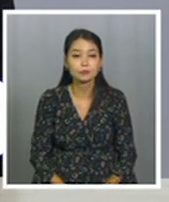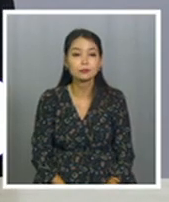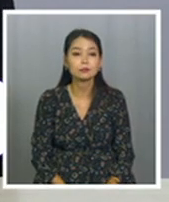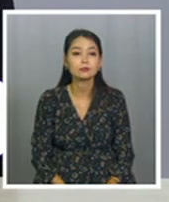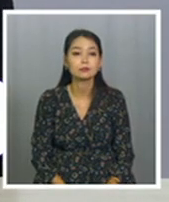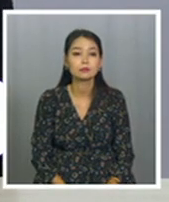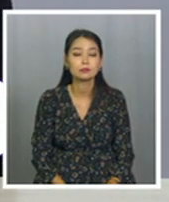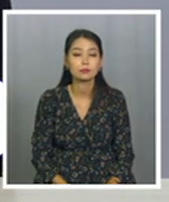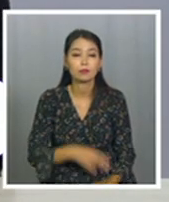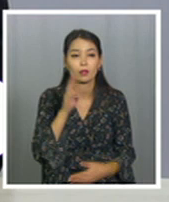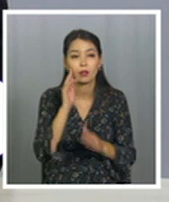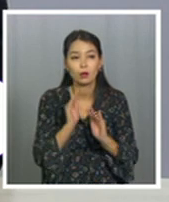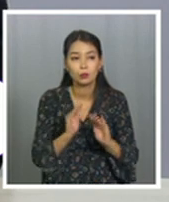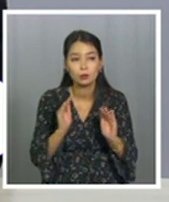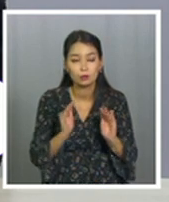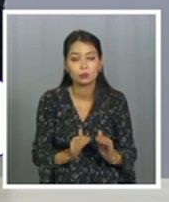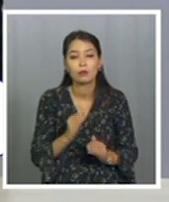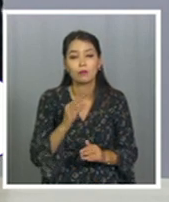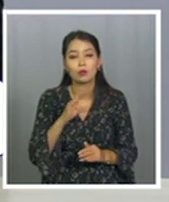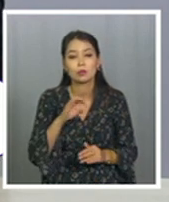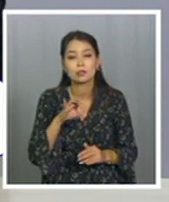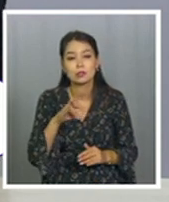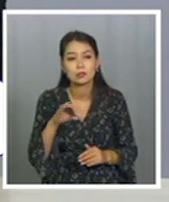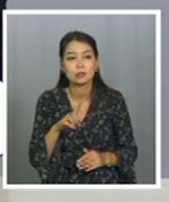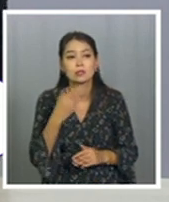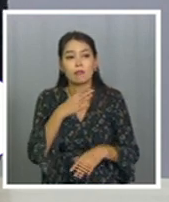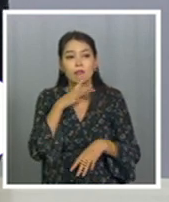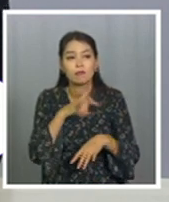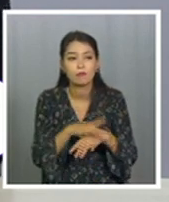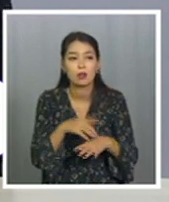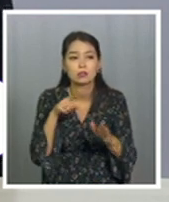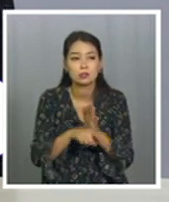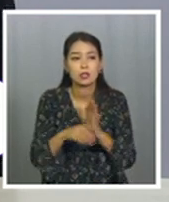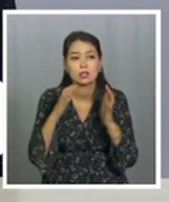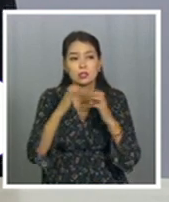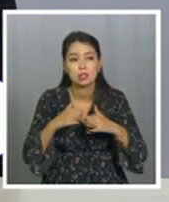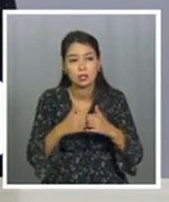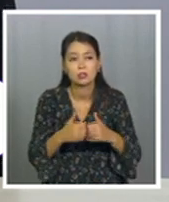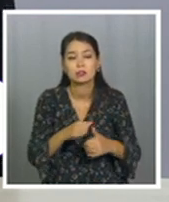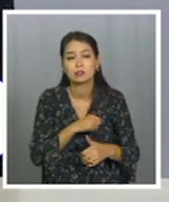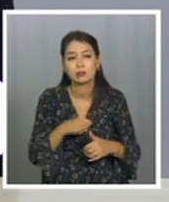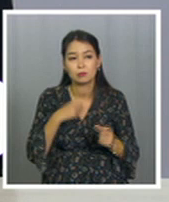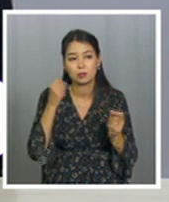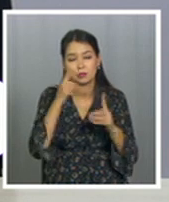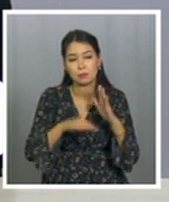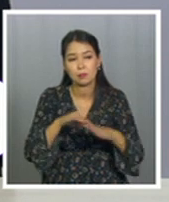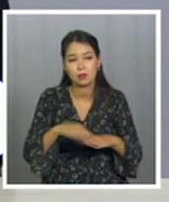Оқушылар, фотосинтездің шектеуші факторларын зерттеудің практикалық маңызы өте зор. Ең алғаш